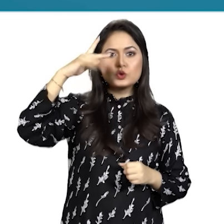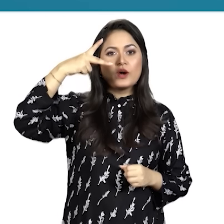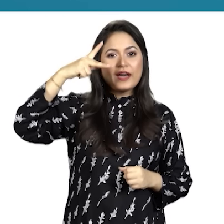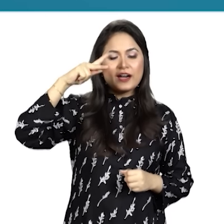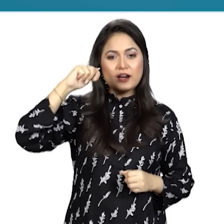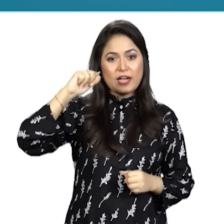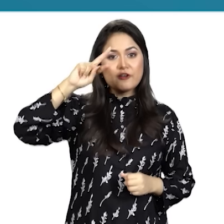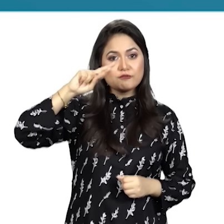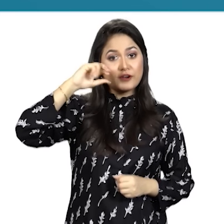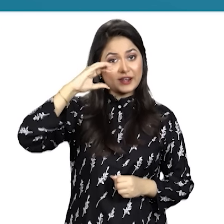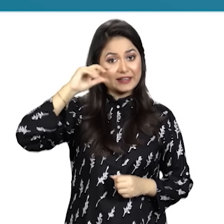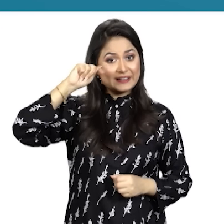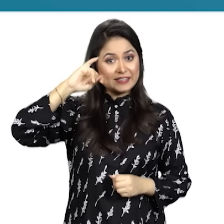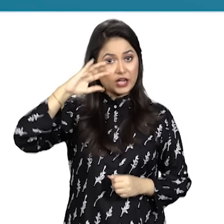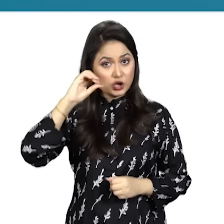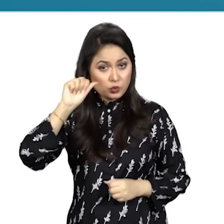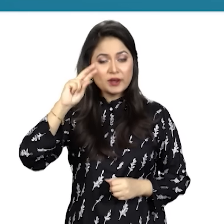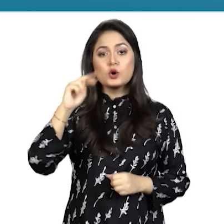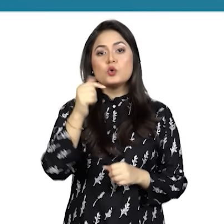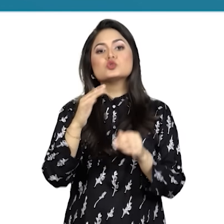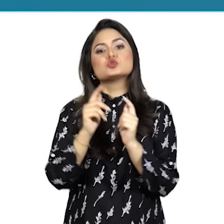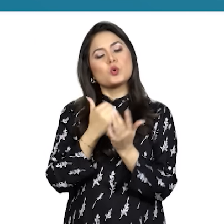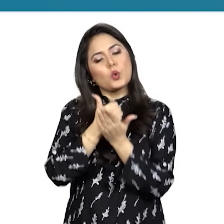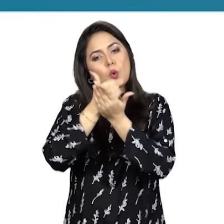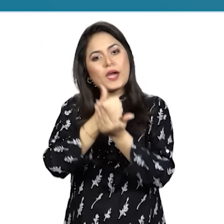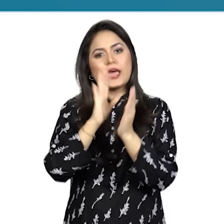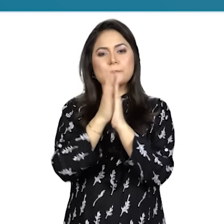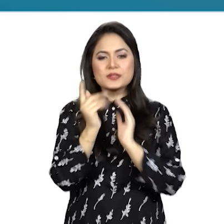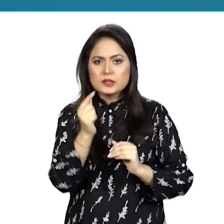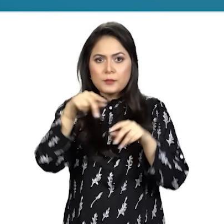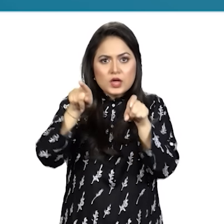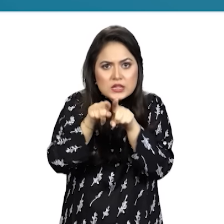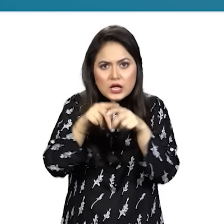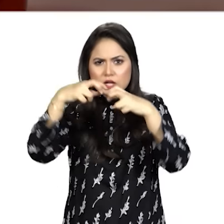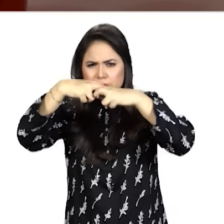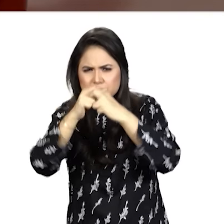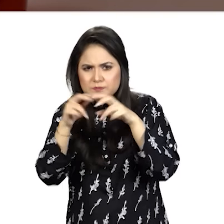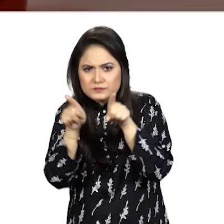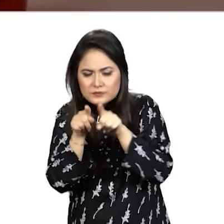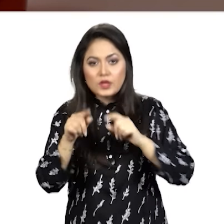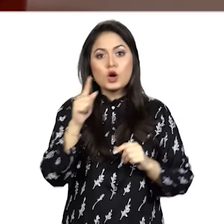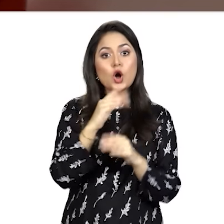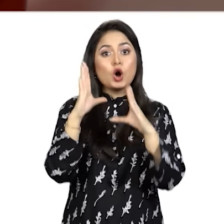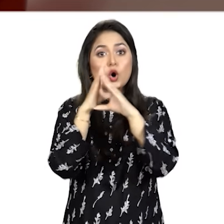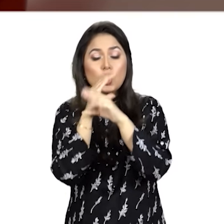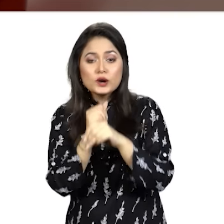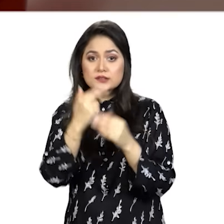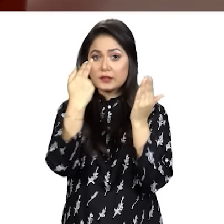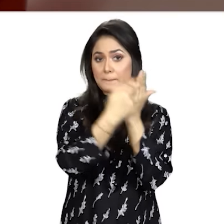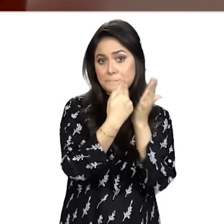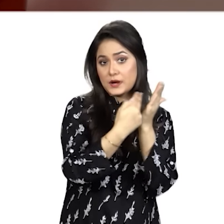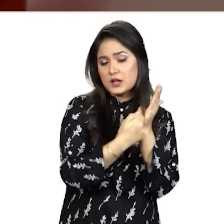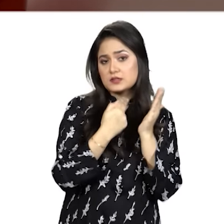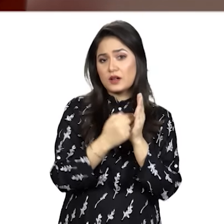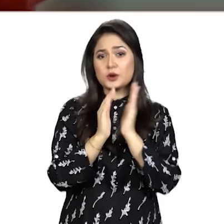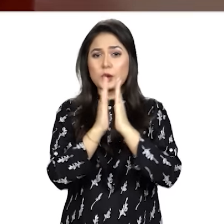जोड़ों के अंदरूनी हिस्से में जॉइंट कैप्सूल होता है, जो उन तमाम छोटे आज़ा को आपस में जोड़ता है। लेकिन इन तमाम आज़ा को बेहतर